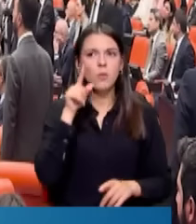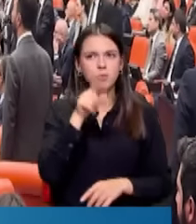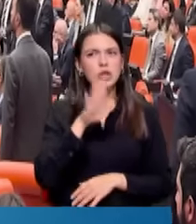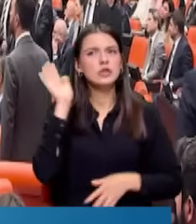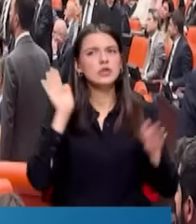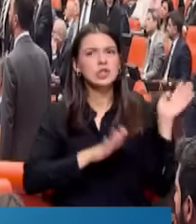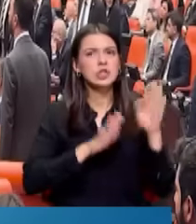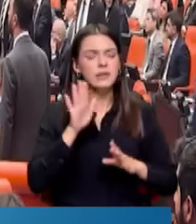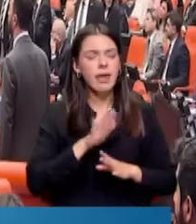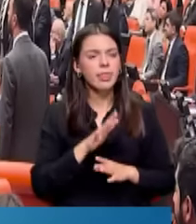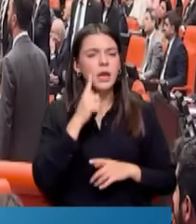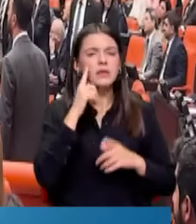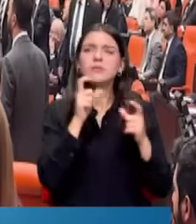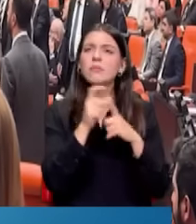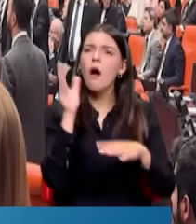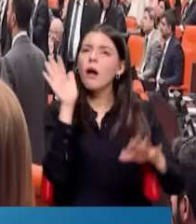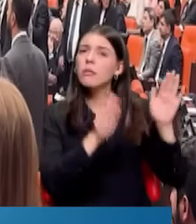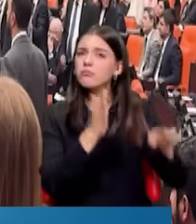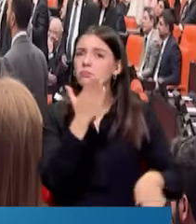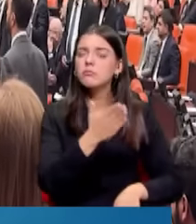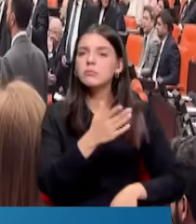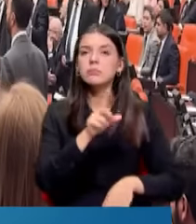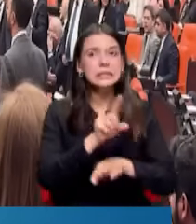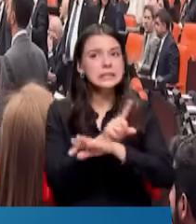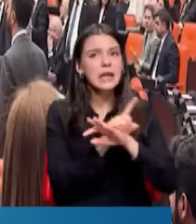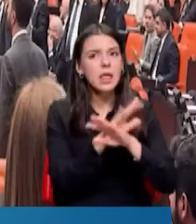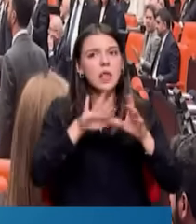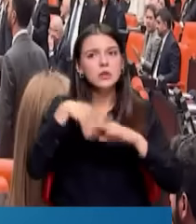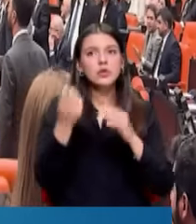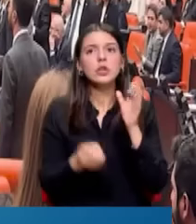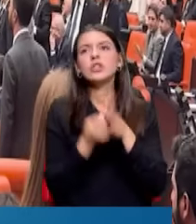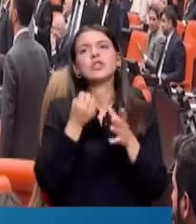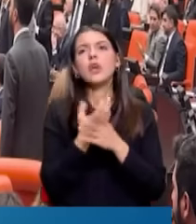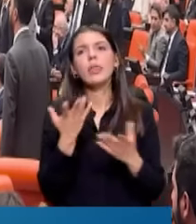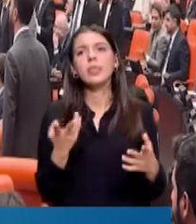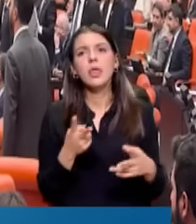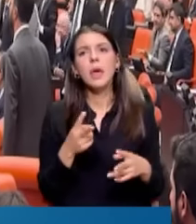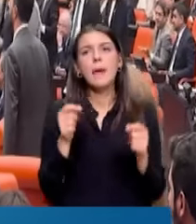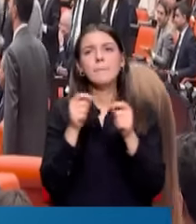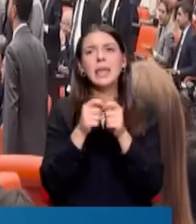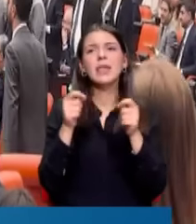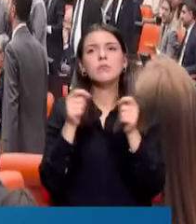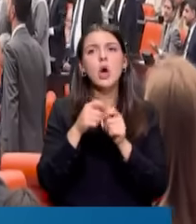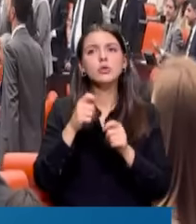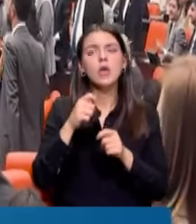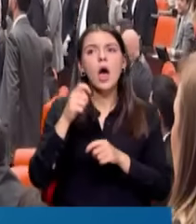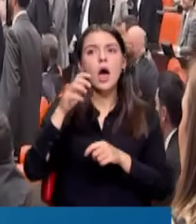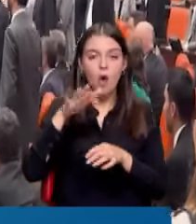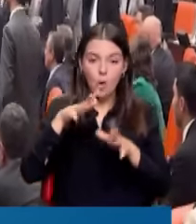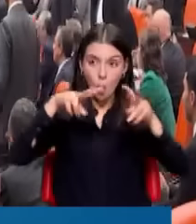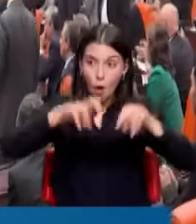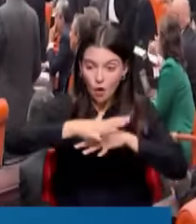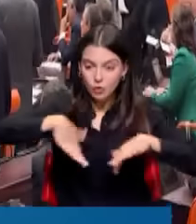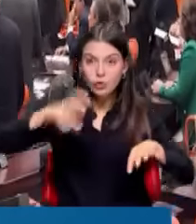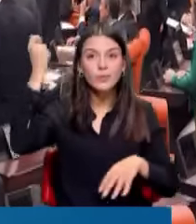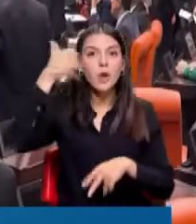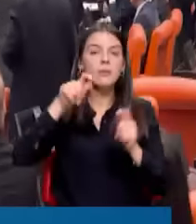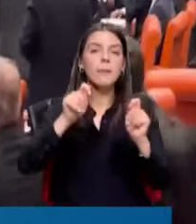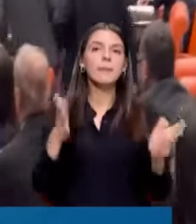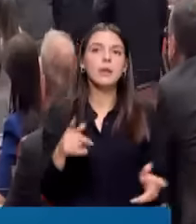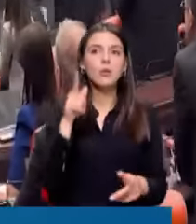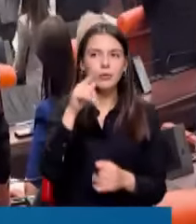şiddet, saldırı, saatler sonra ortaya çıkan sonuç ne? Bekir Bozdağ o oturumu yönetemedi. Yani tartışma konusu